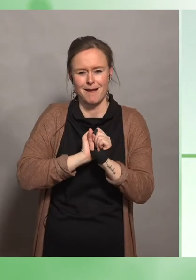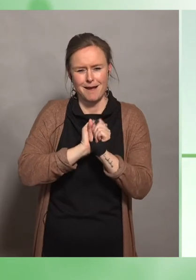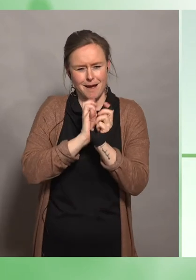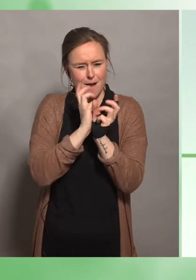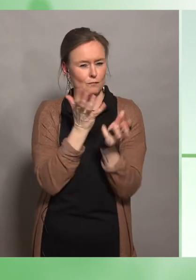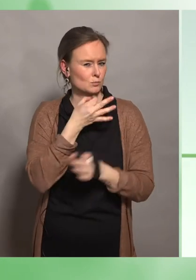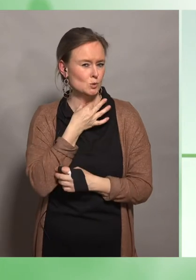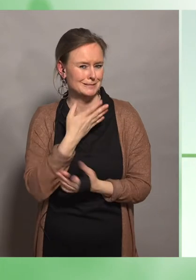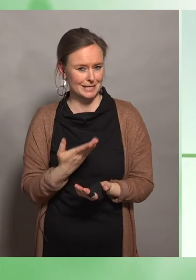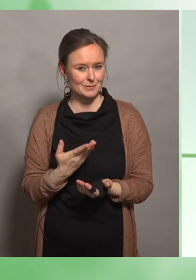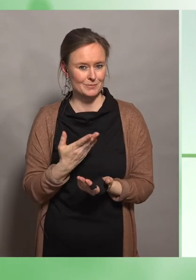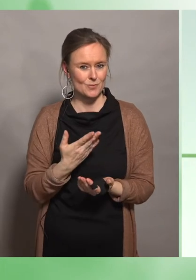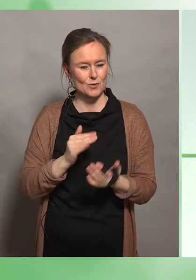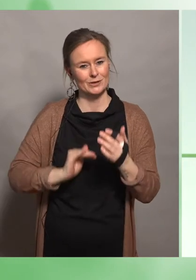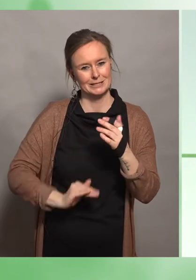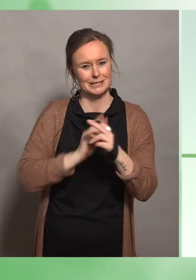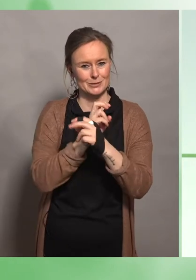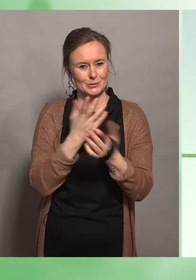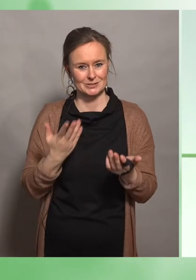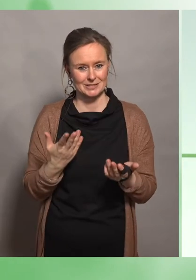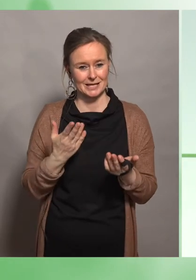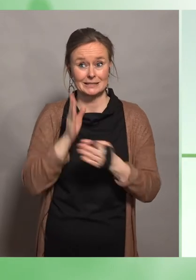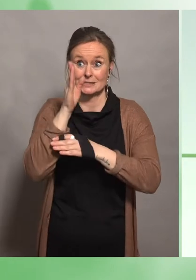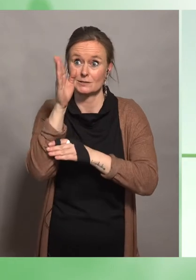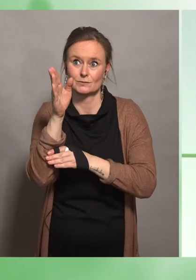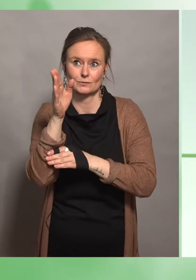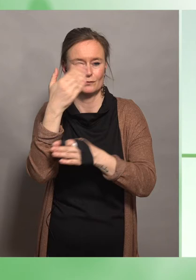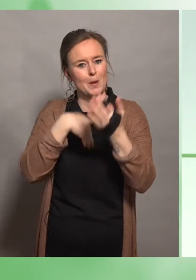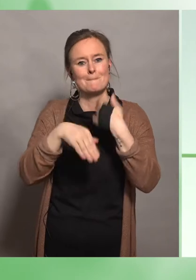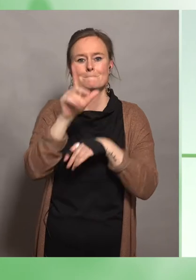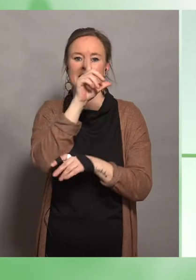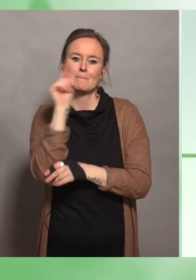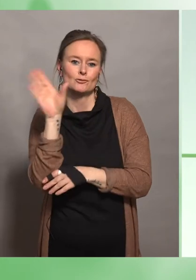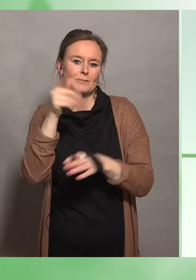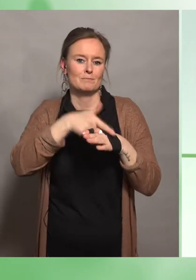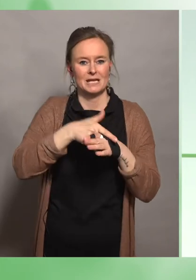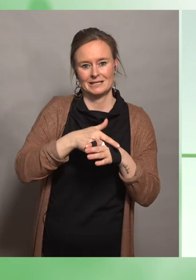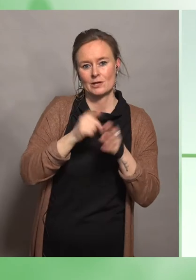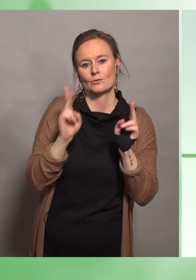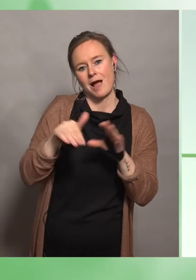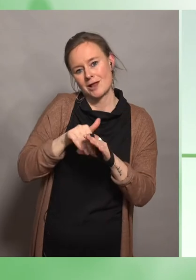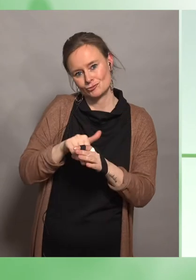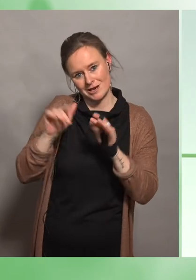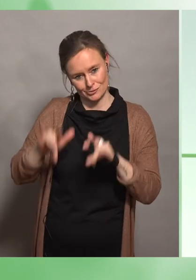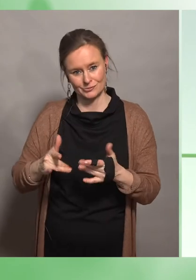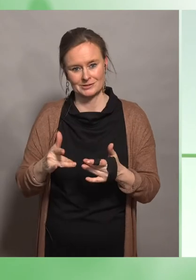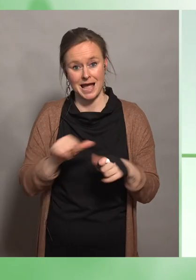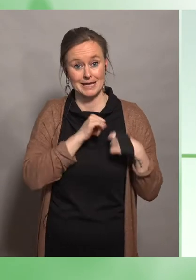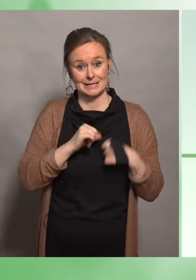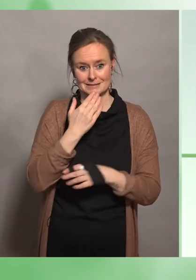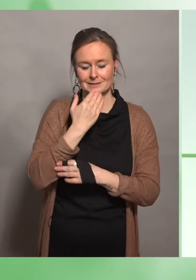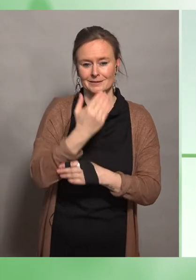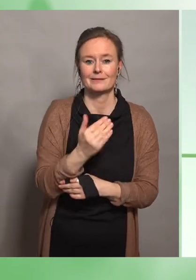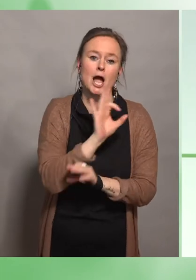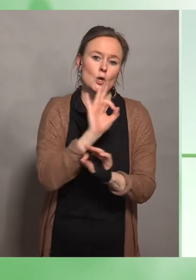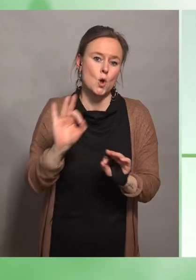passiert, dass wir wirklich in Zukunft deutlich mehr Menschen mit Behinderung beschäftigen werden. Herzlichen Dank, ein gutes Gelingen und ich